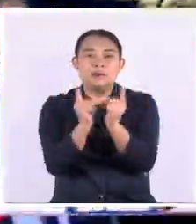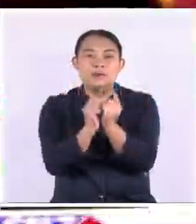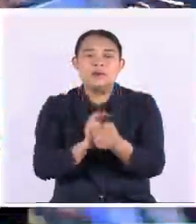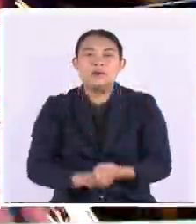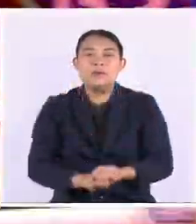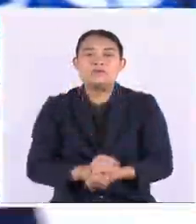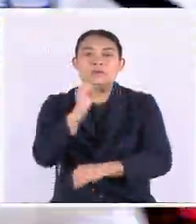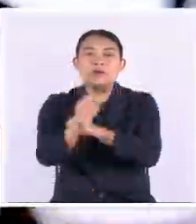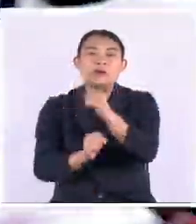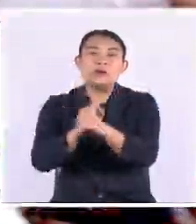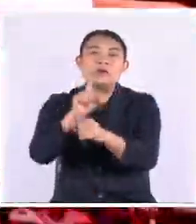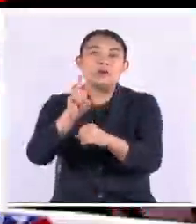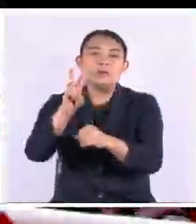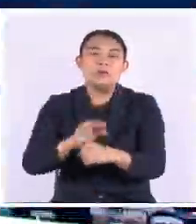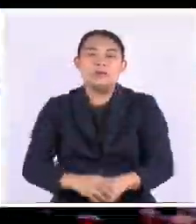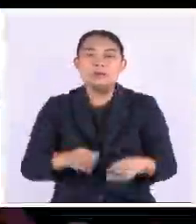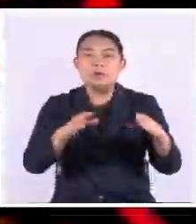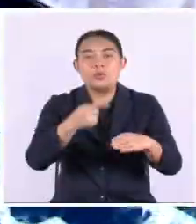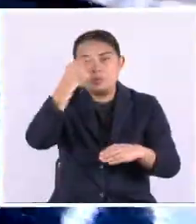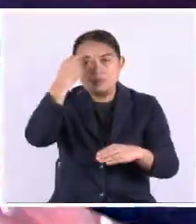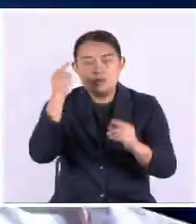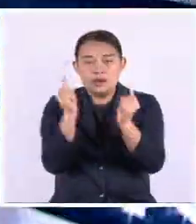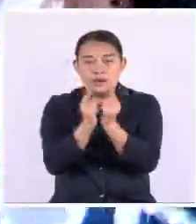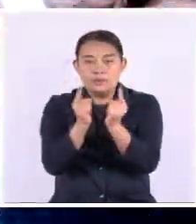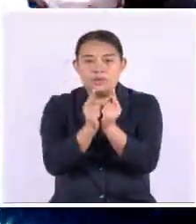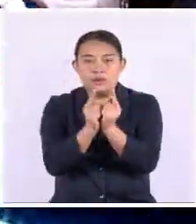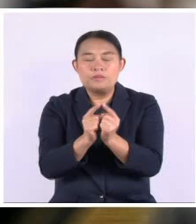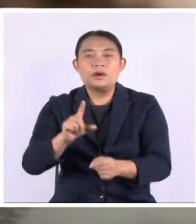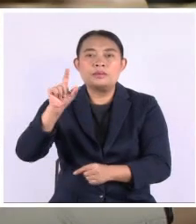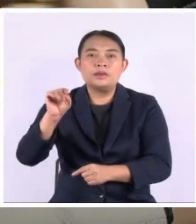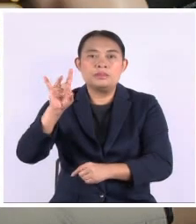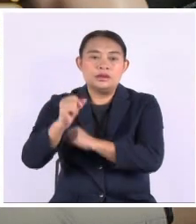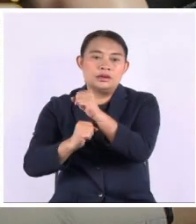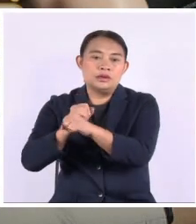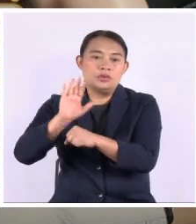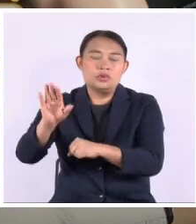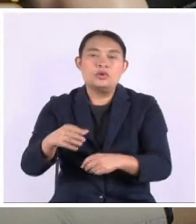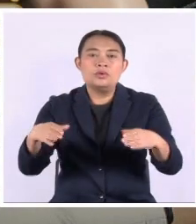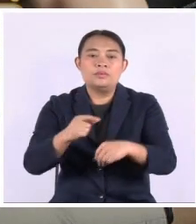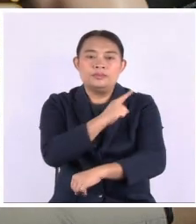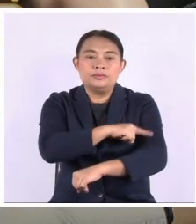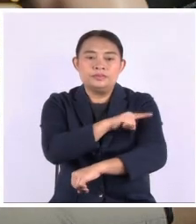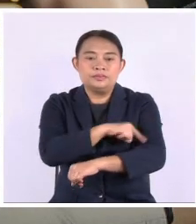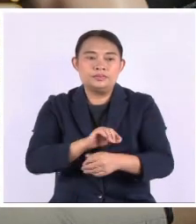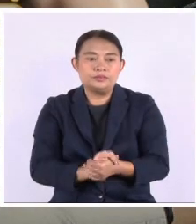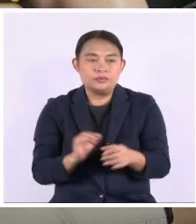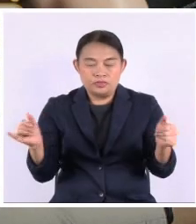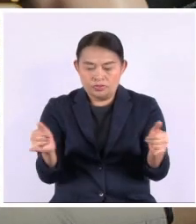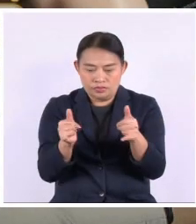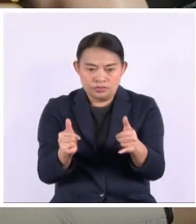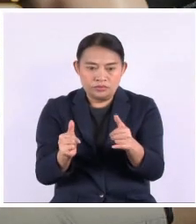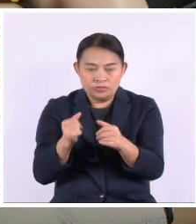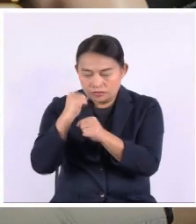จริงโรจน์อายุ 26ปีจากทีมดำเนื้อกับ Twitterชีวิตอายุ 28ปีจากทีมขาวกับไฟนี้ชกในพิกัด